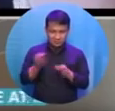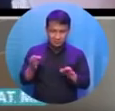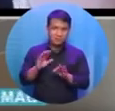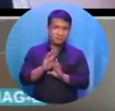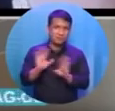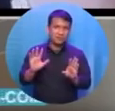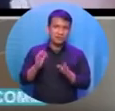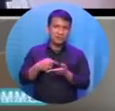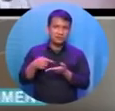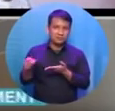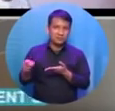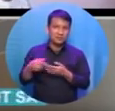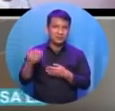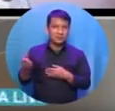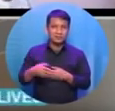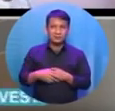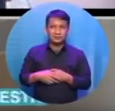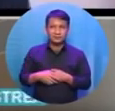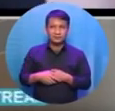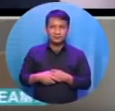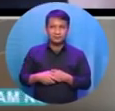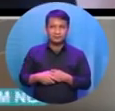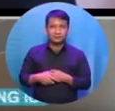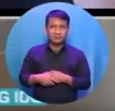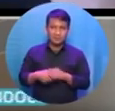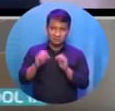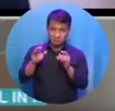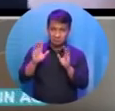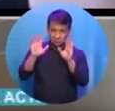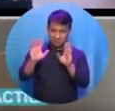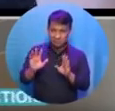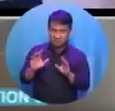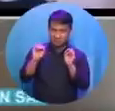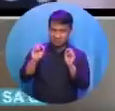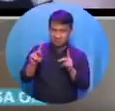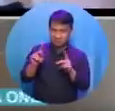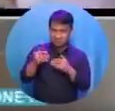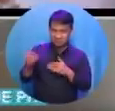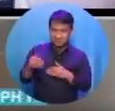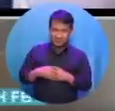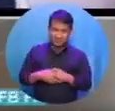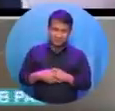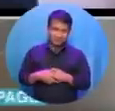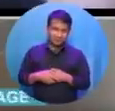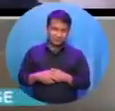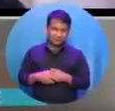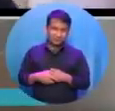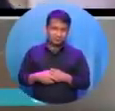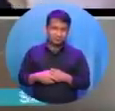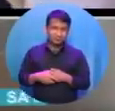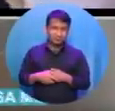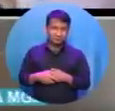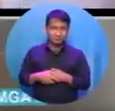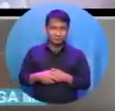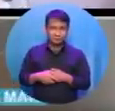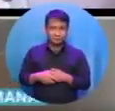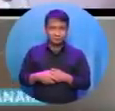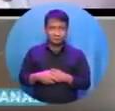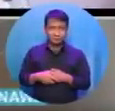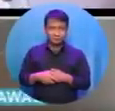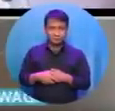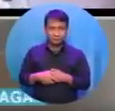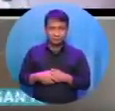kayong babayaran. Hindi po. Oh, di ba? Okay ba? Ako po, ako po. Oh.